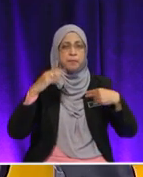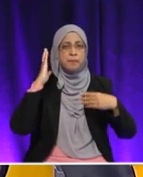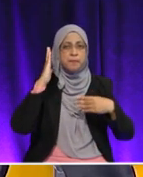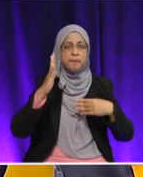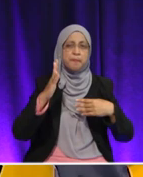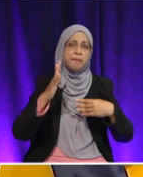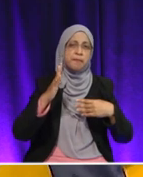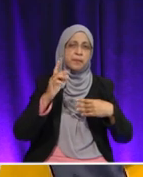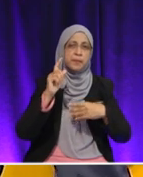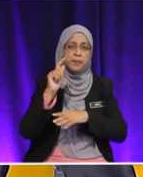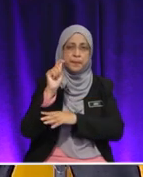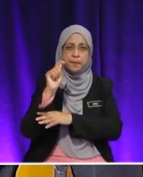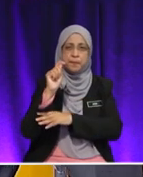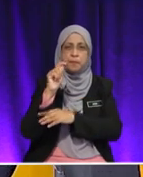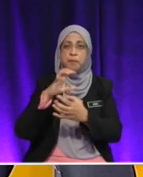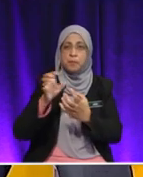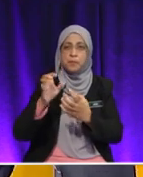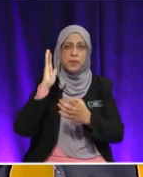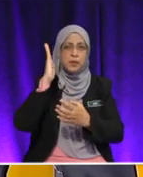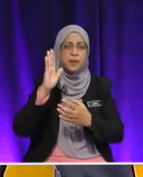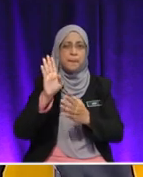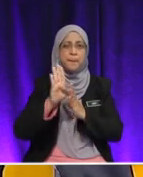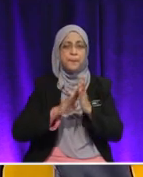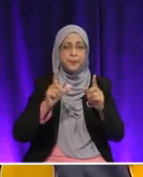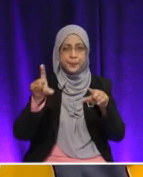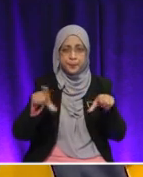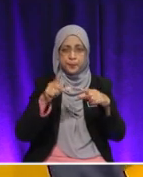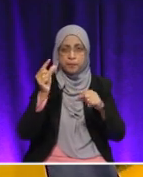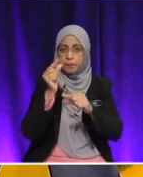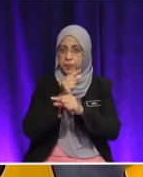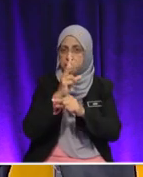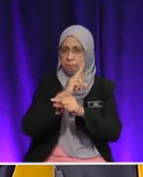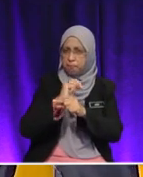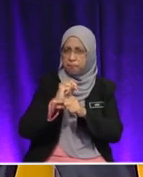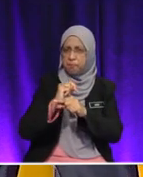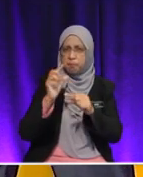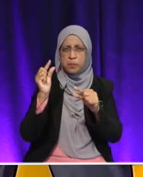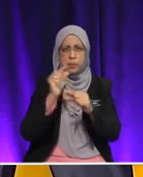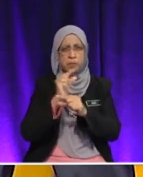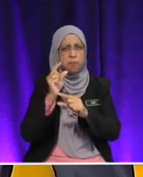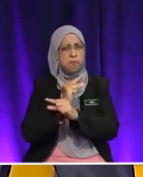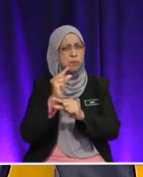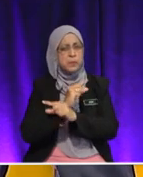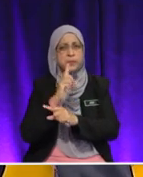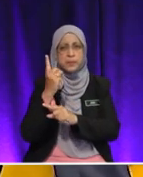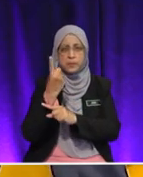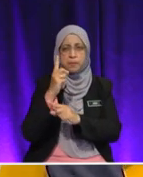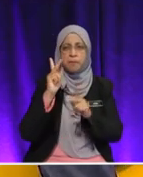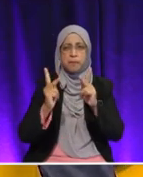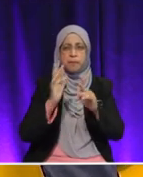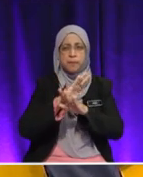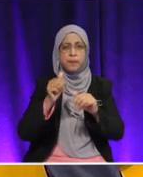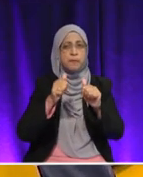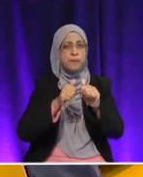pula kita boleh kaitkan dengan akan berlaku pergadoan akan berlaku pemberontakan dan lain-lain apabila kita tidak mengamalkan